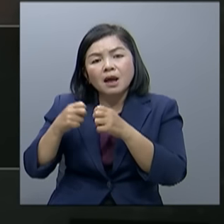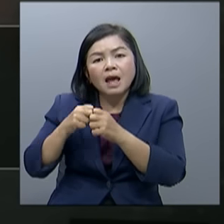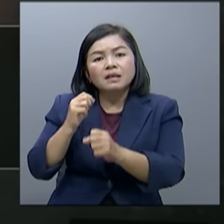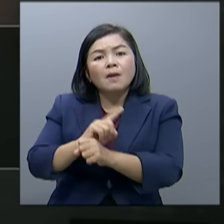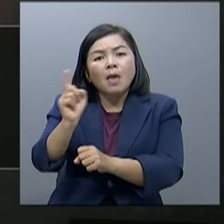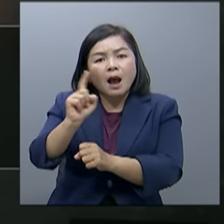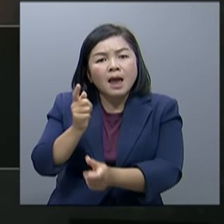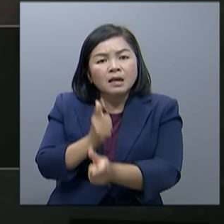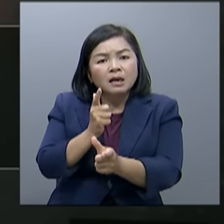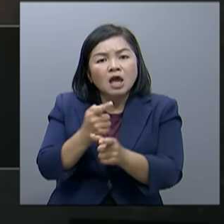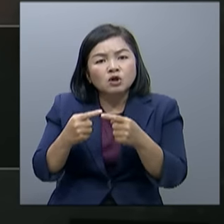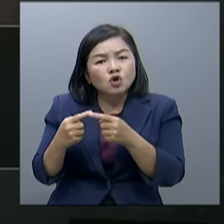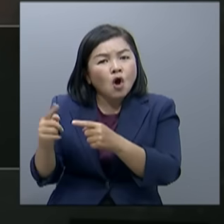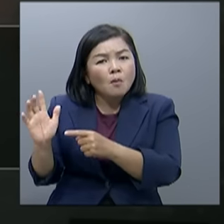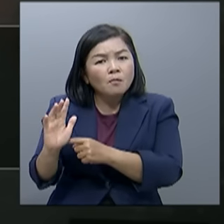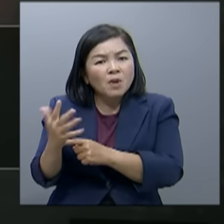ต่อก็ต้องมีหน่วยงานไหนยื่นมือมาช่วยเหลือค่ะ